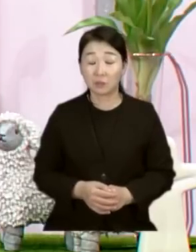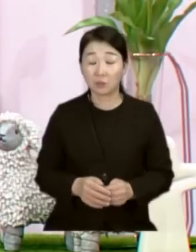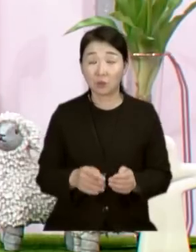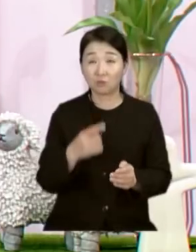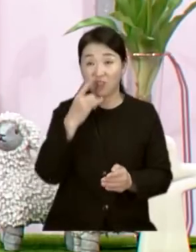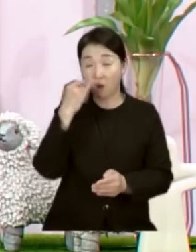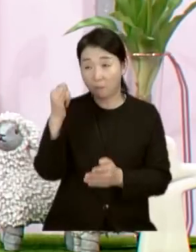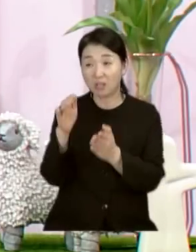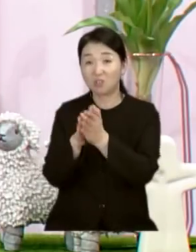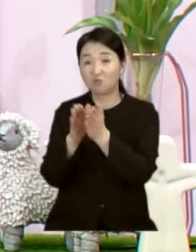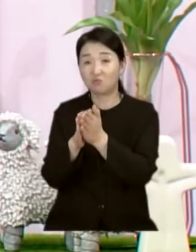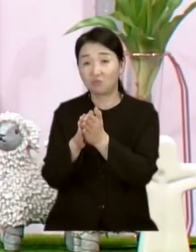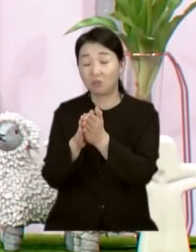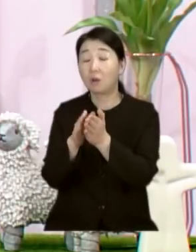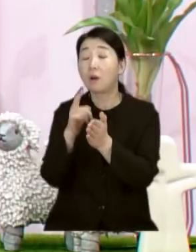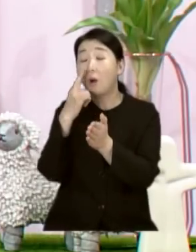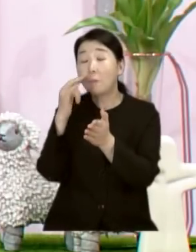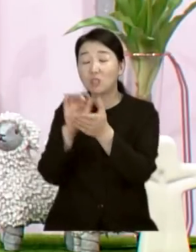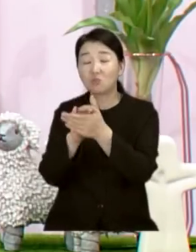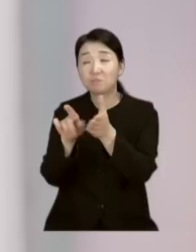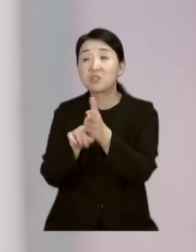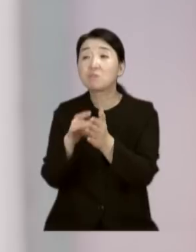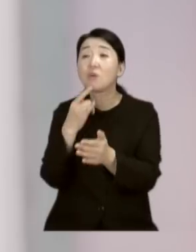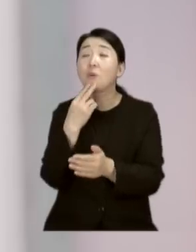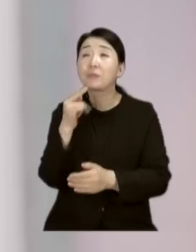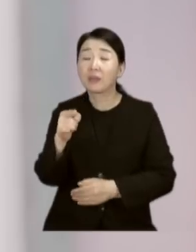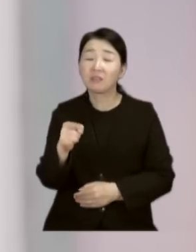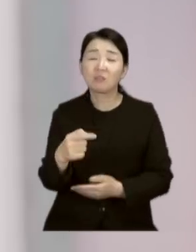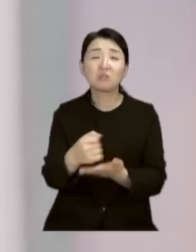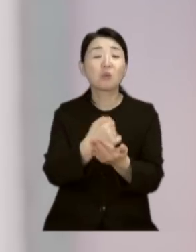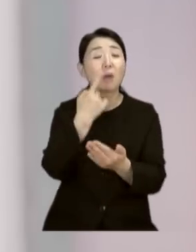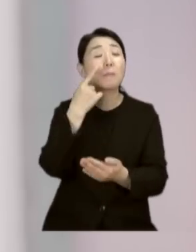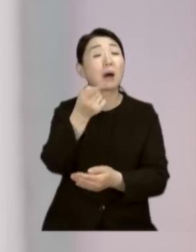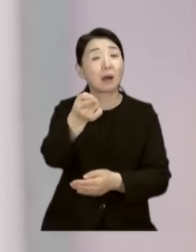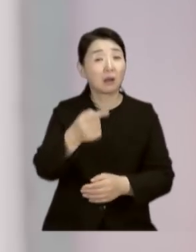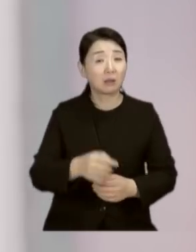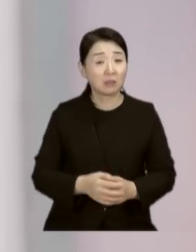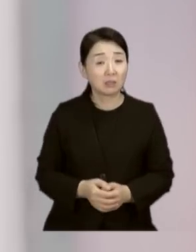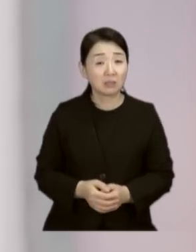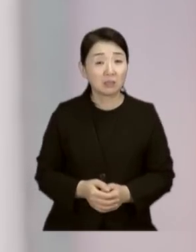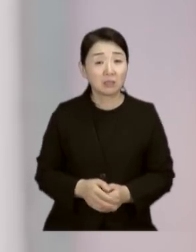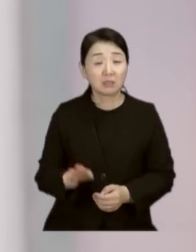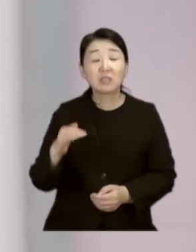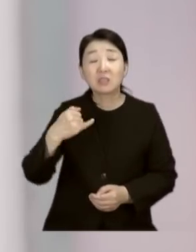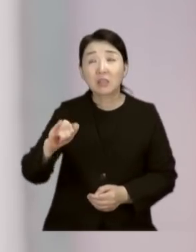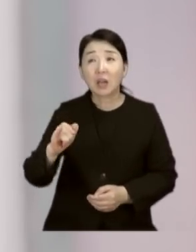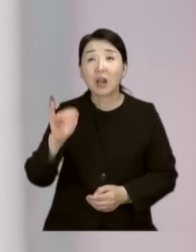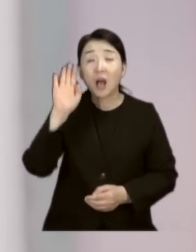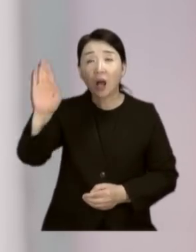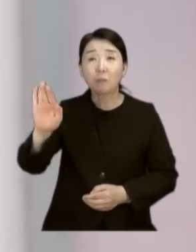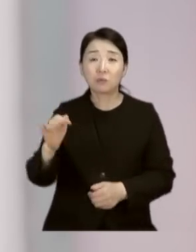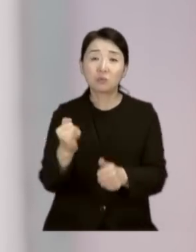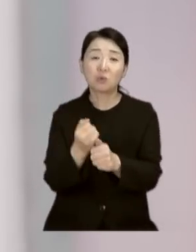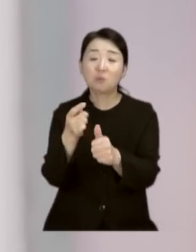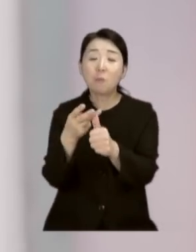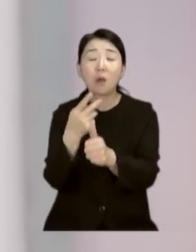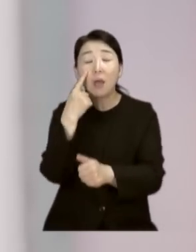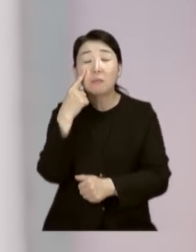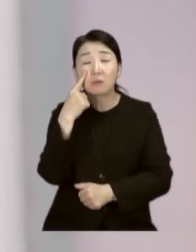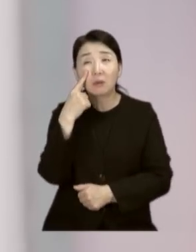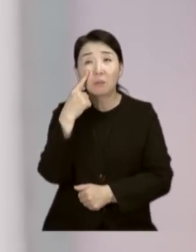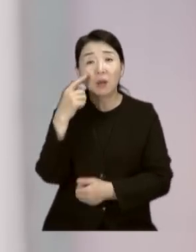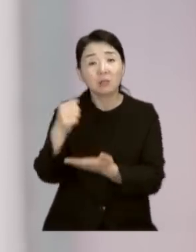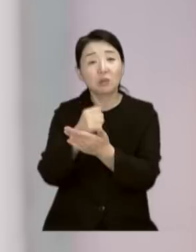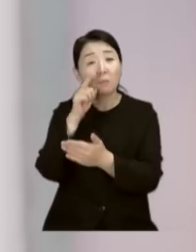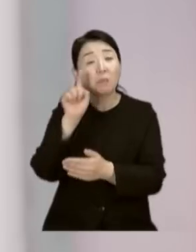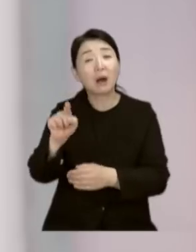친구분이 엄마한테 이런 말씀을 하셨다는 거예요. 야, 너 가서 점 좀 봐봐라. 네 딸 몇 번 결혼하는지.